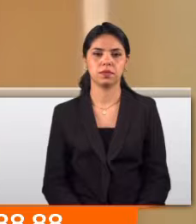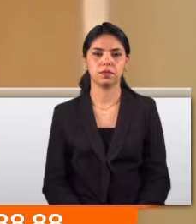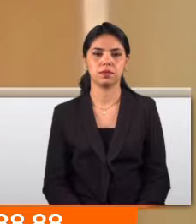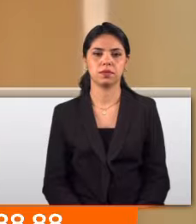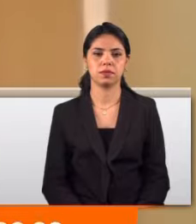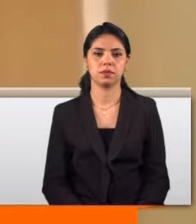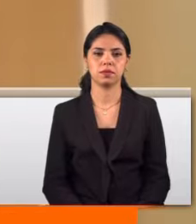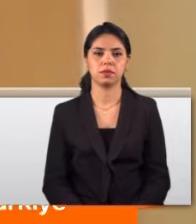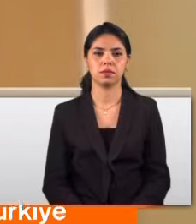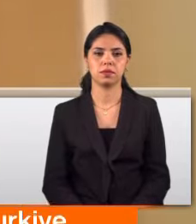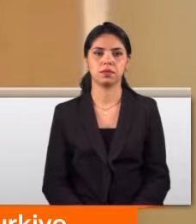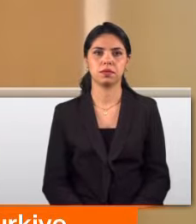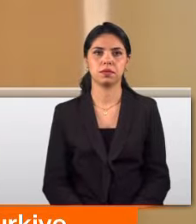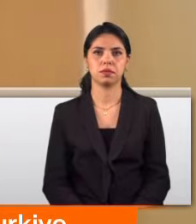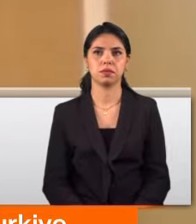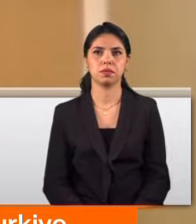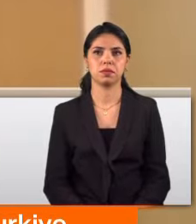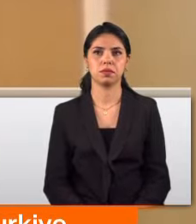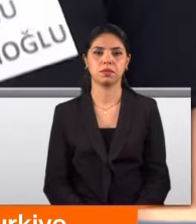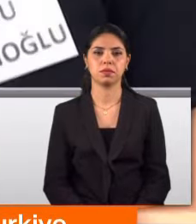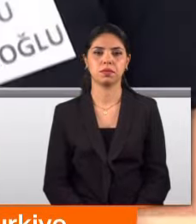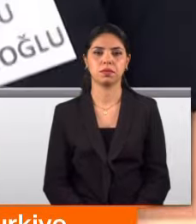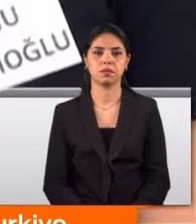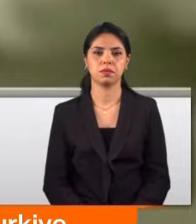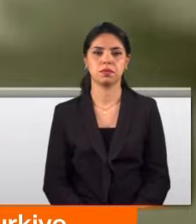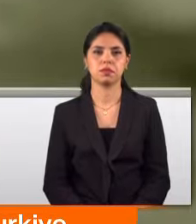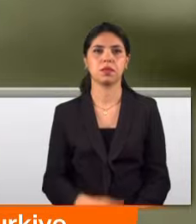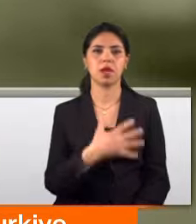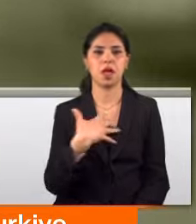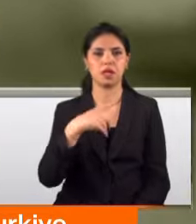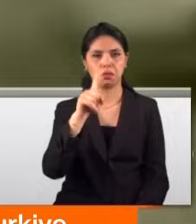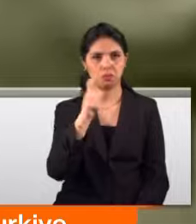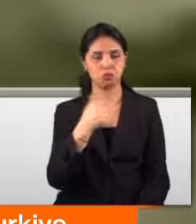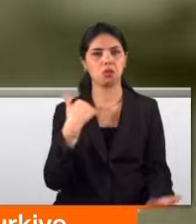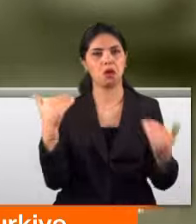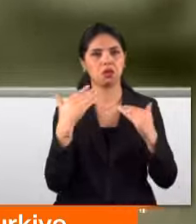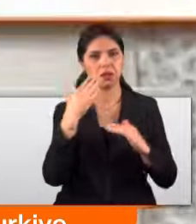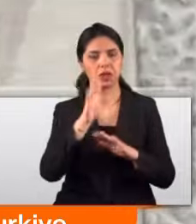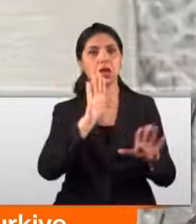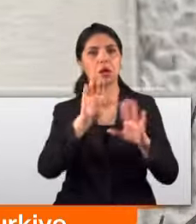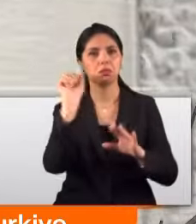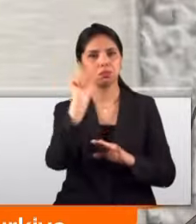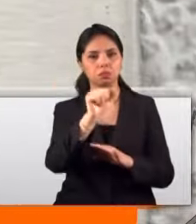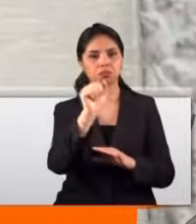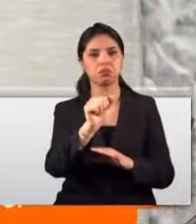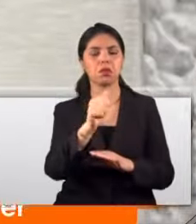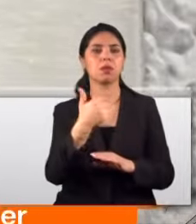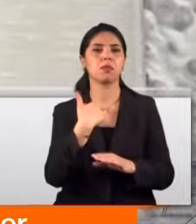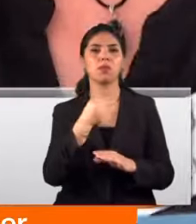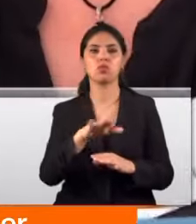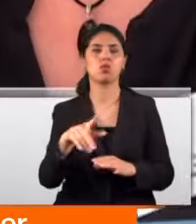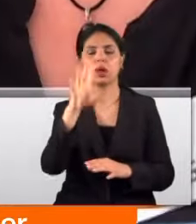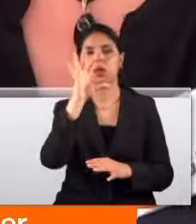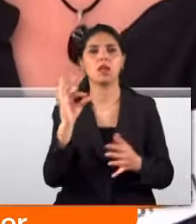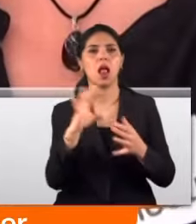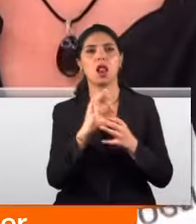yok. Peki, teşekkür ederim. Görüşürüz. Sağ olun. Anneyi bulduk. Hemen adrese gitti. Kapıyı çaldı. Ben istiyorum kimseye ilgilendirmez.